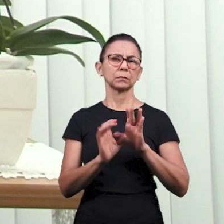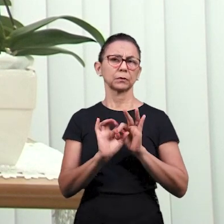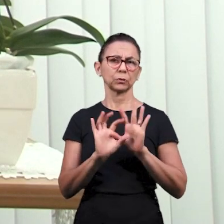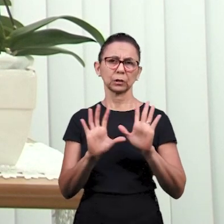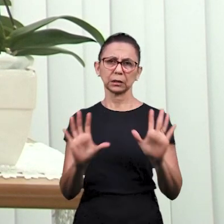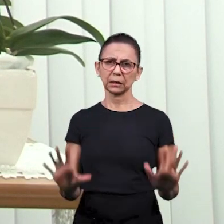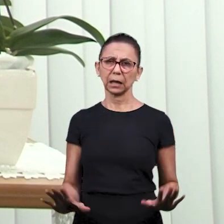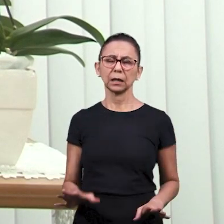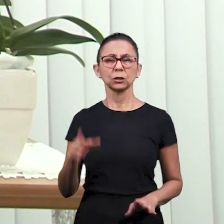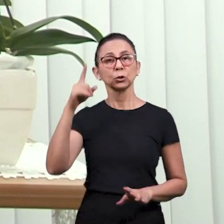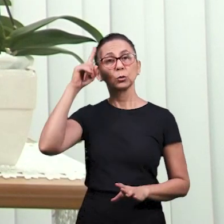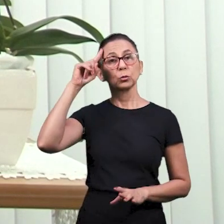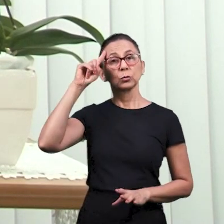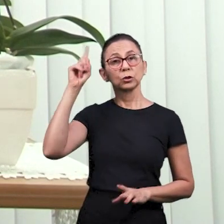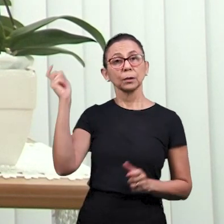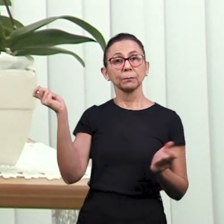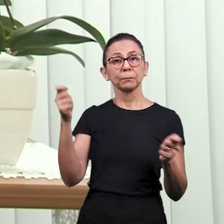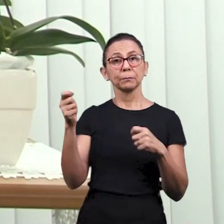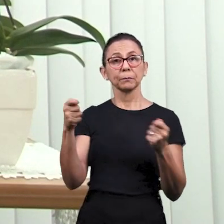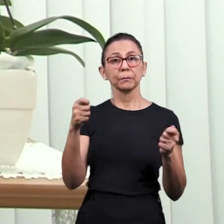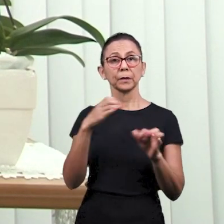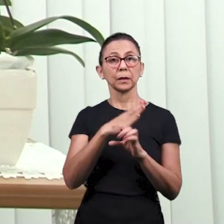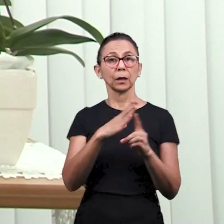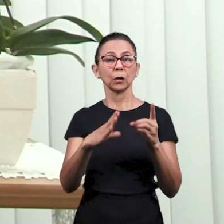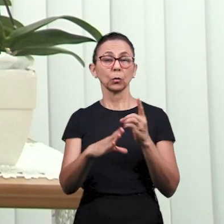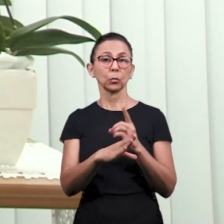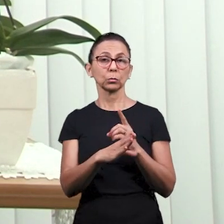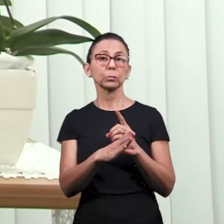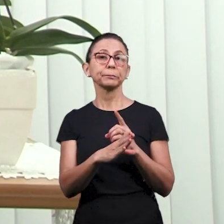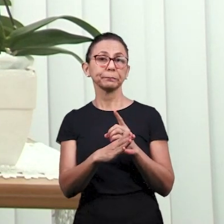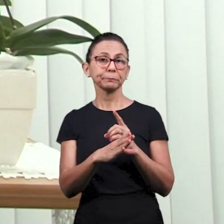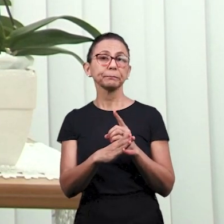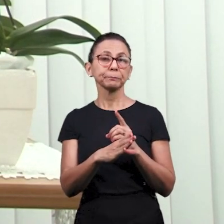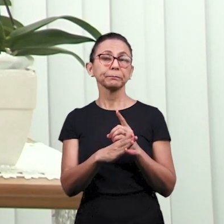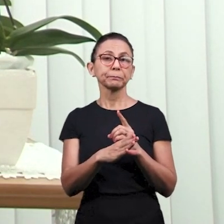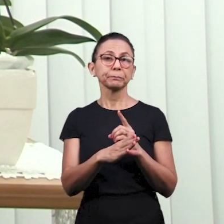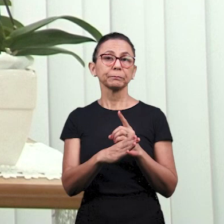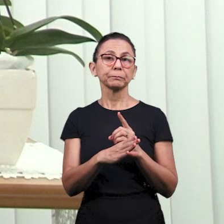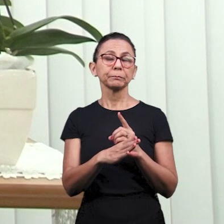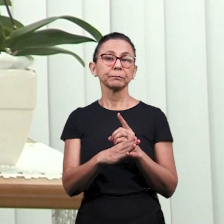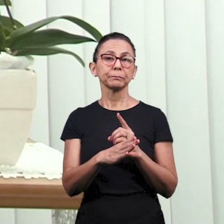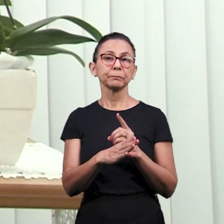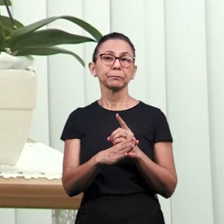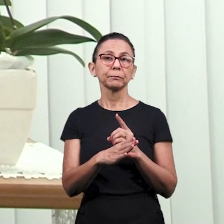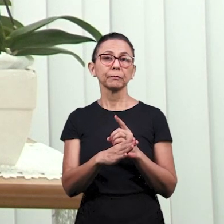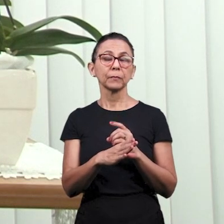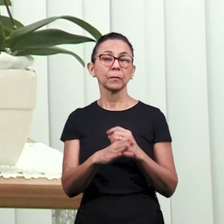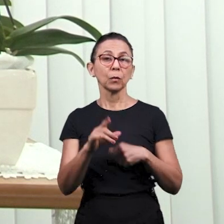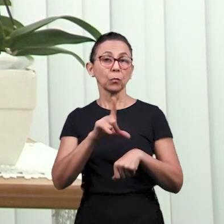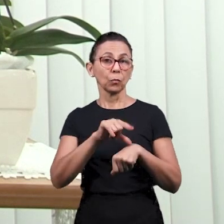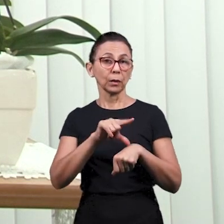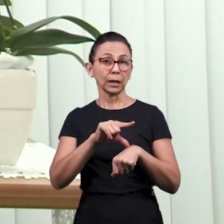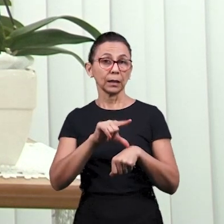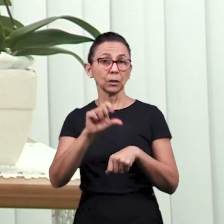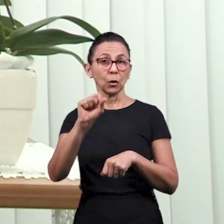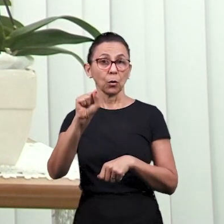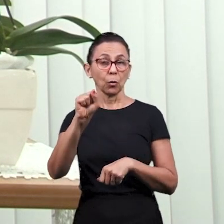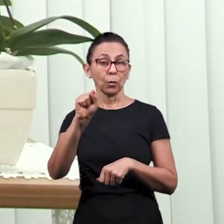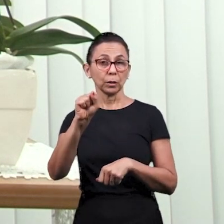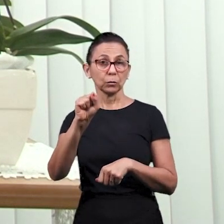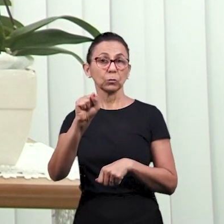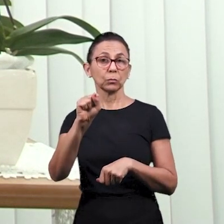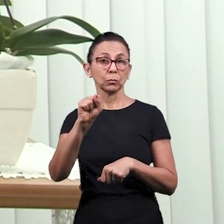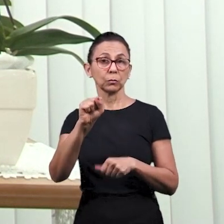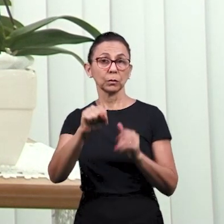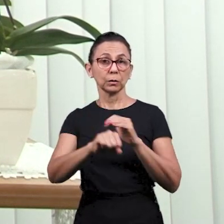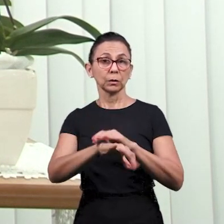теперь хотели бы еще напомнить, что мы присутствуем также в социальных сетях, Instagram, Facebook,